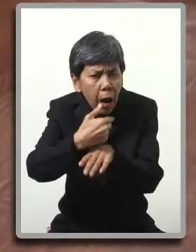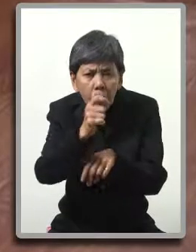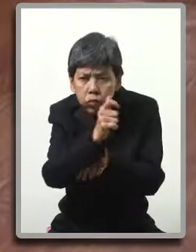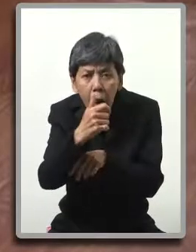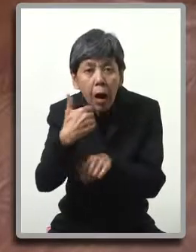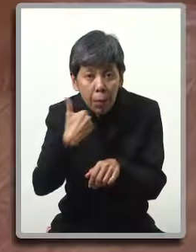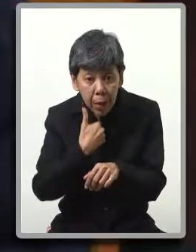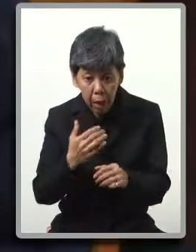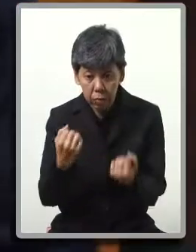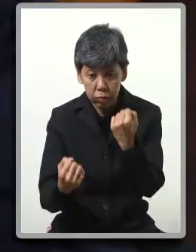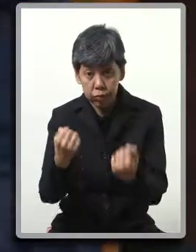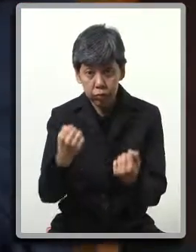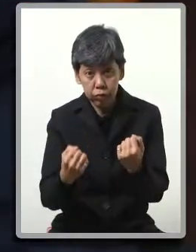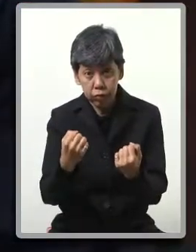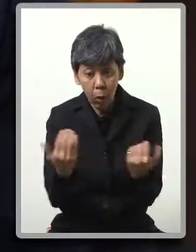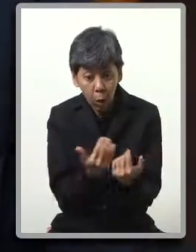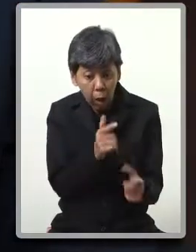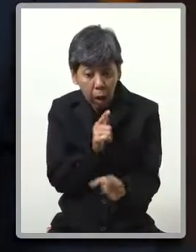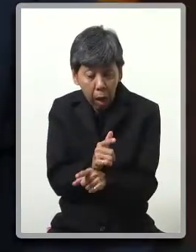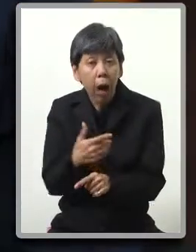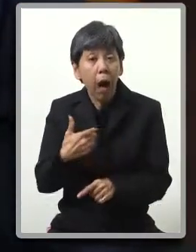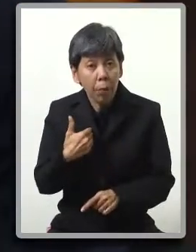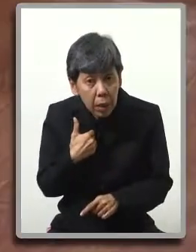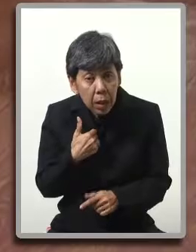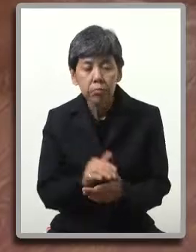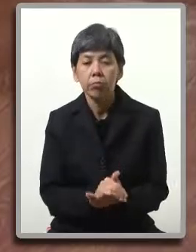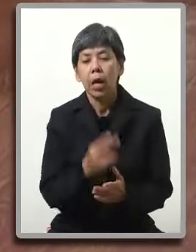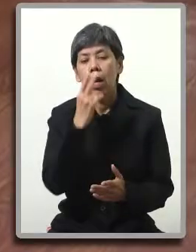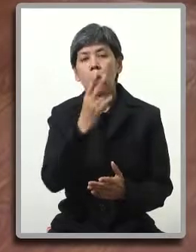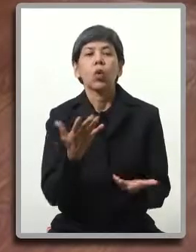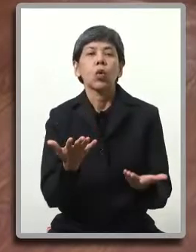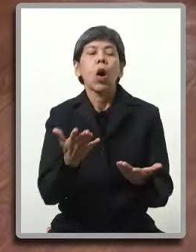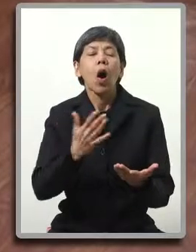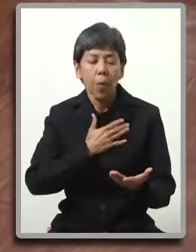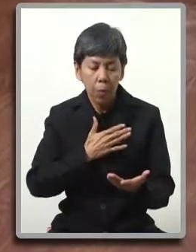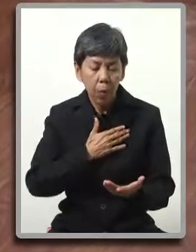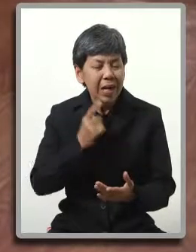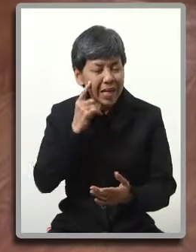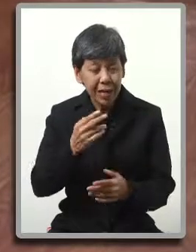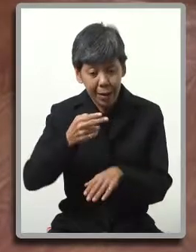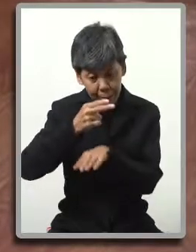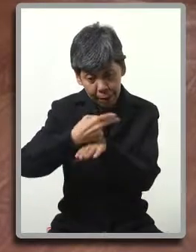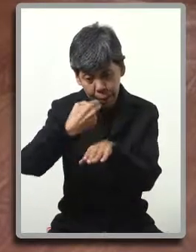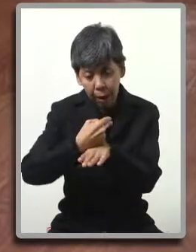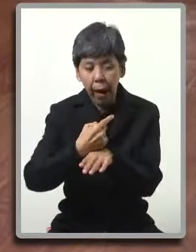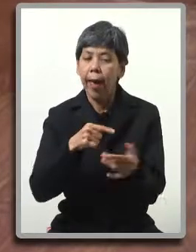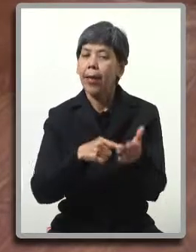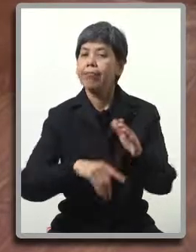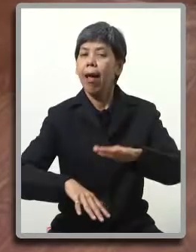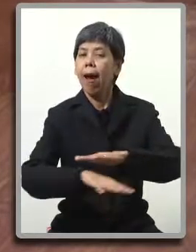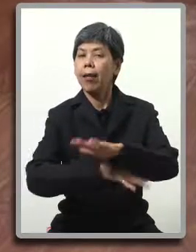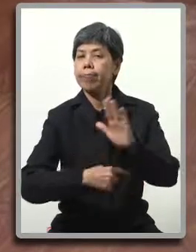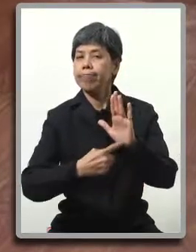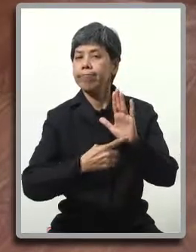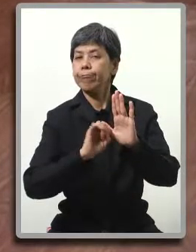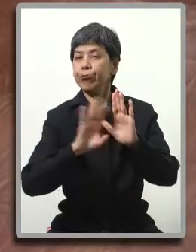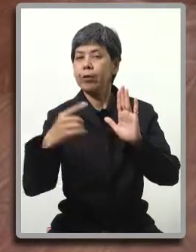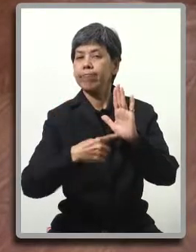ล้องมันจะบอกเราเองแม้กระทั่งคนขับเอาลูกไปเลี้ยงกล้องก็บอกสิ่งเหล่านี้มันจะตอบเองแล้วผมเชื่อว่าเมื่อไหร่มีกล้องแล้วมันเถียงกันไม่ได้